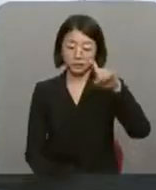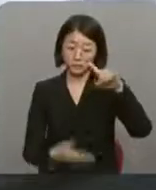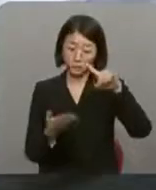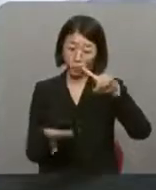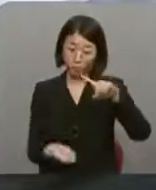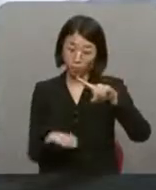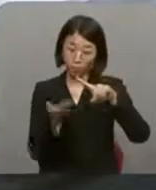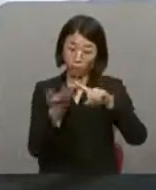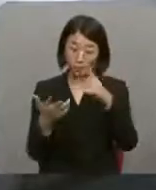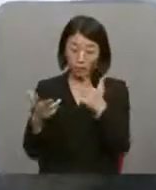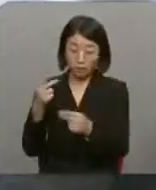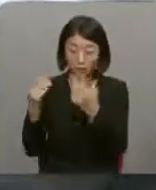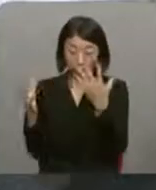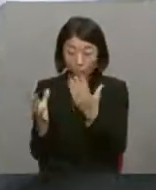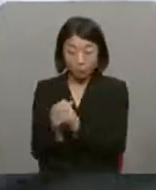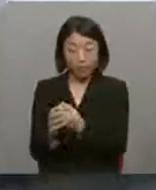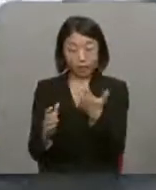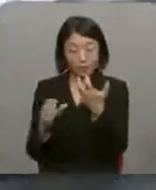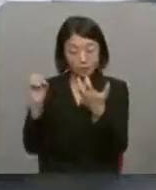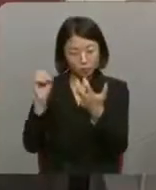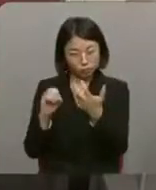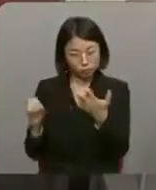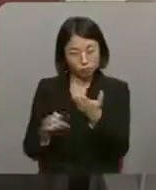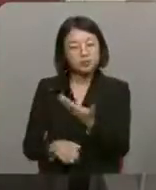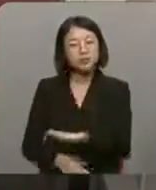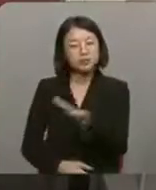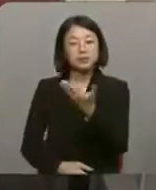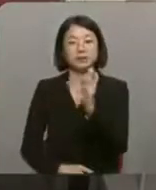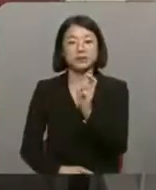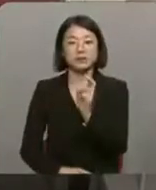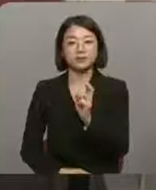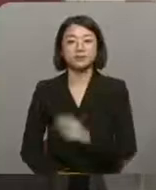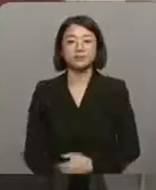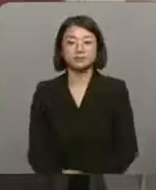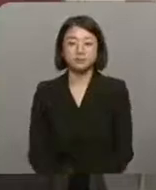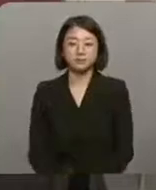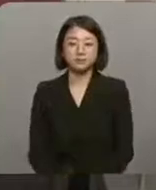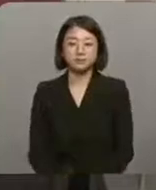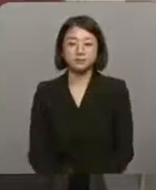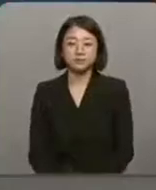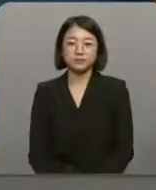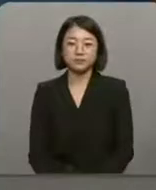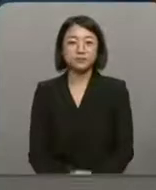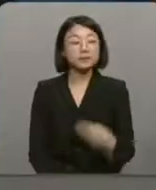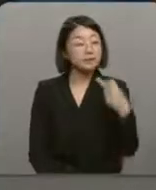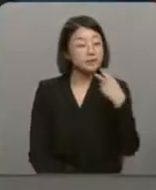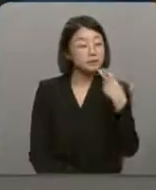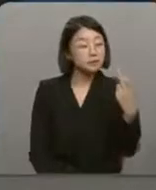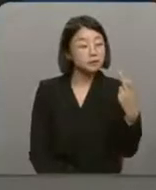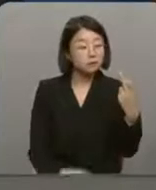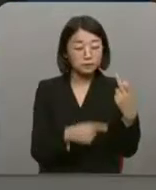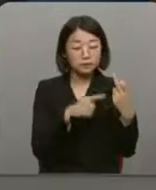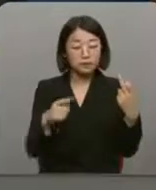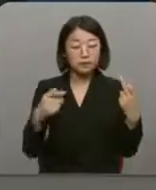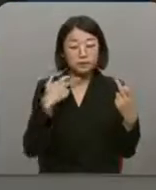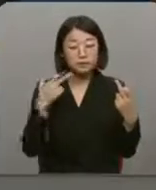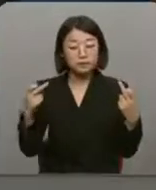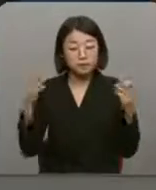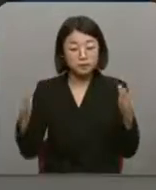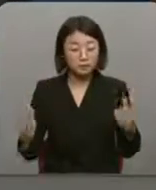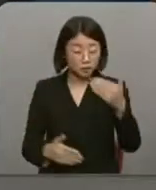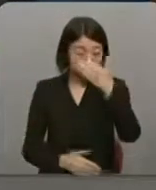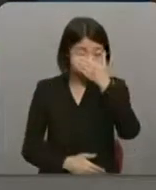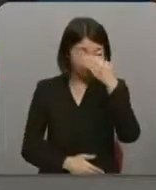접종 완료 비율이 80% 를 넘길 것으로 예상했습니다 12세 was too 예약